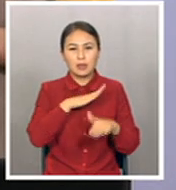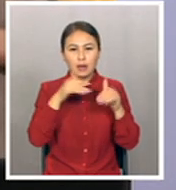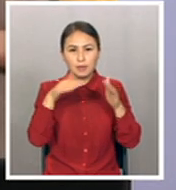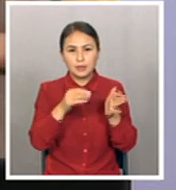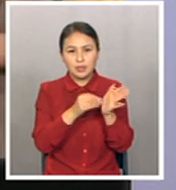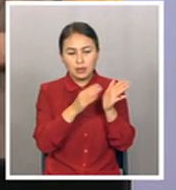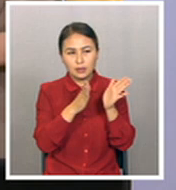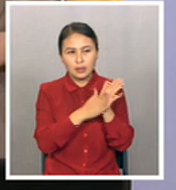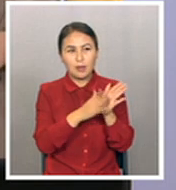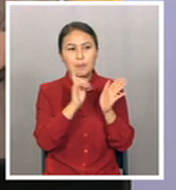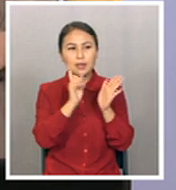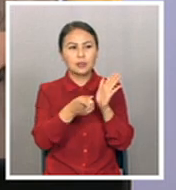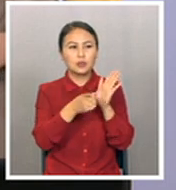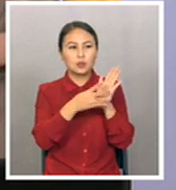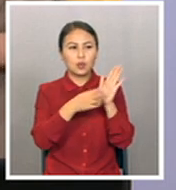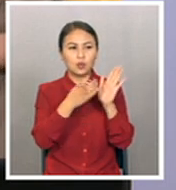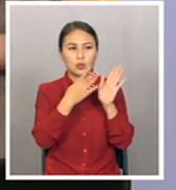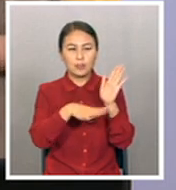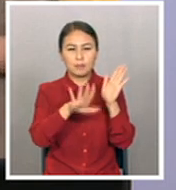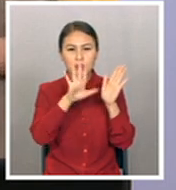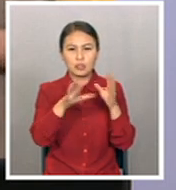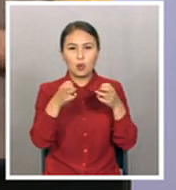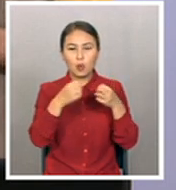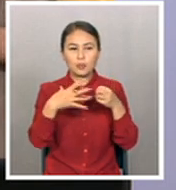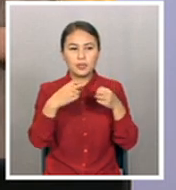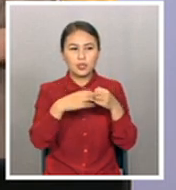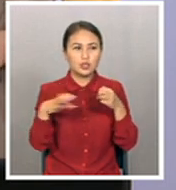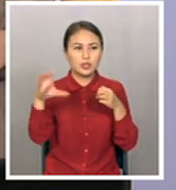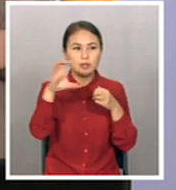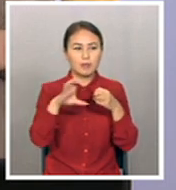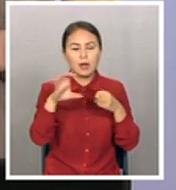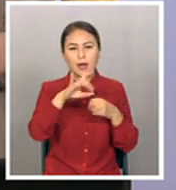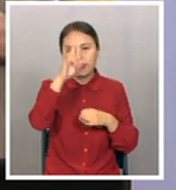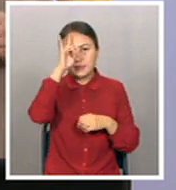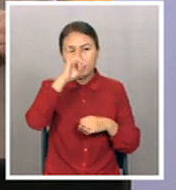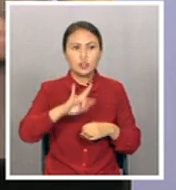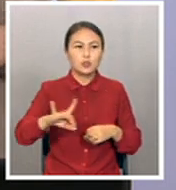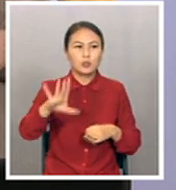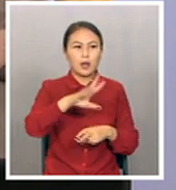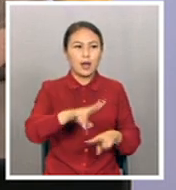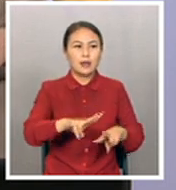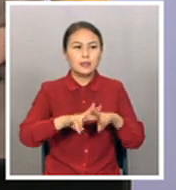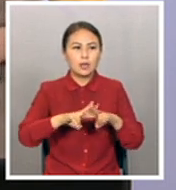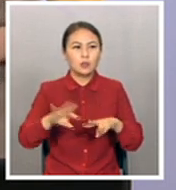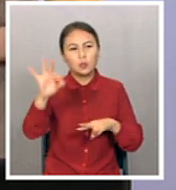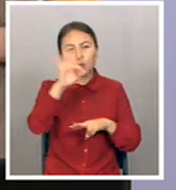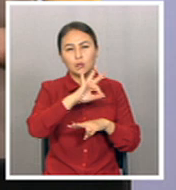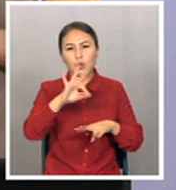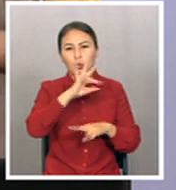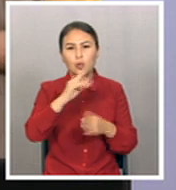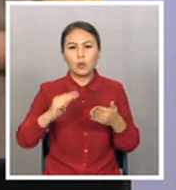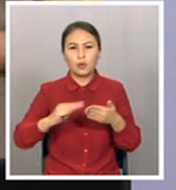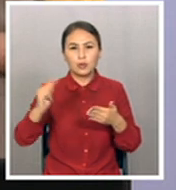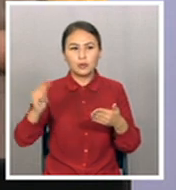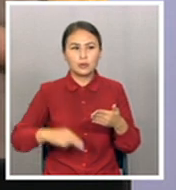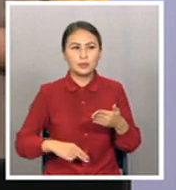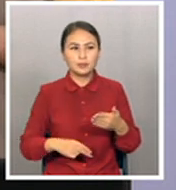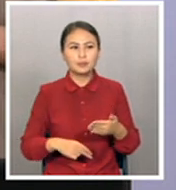Ал 1995 жылы 15 қыркүйекте Қазақстан Республикасының астанасы туралы жарлыққа қол